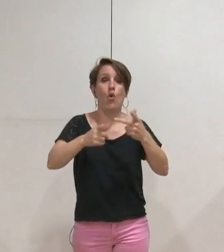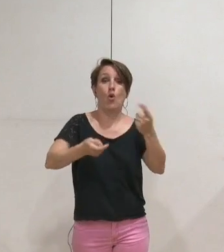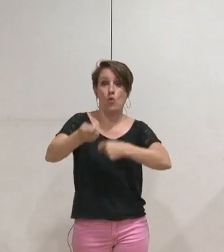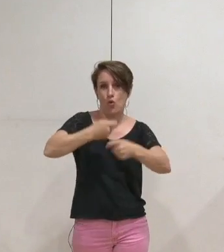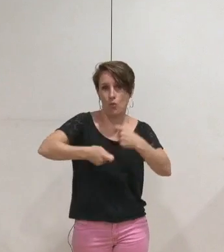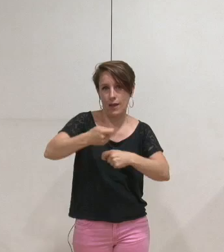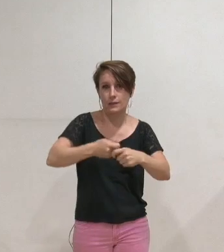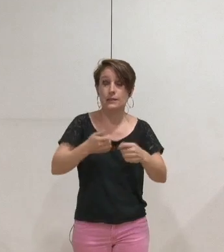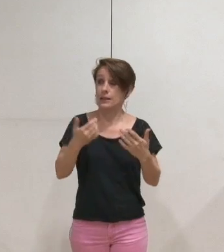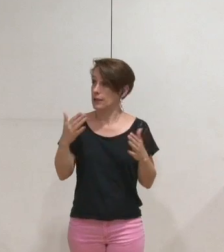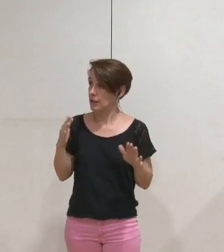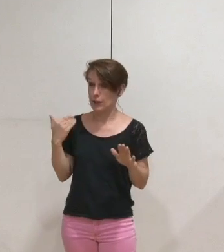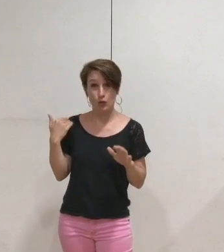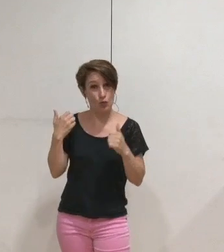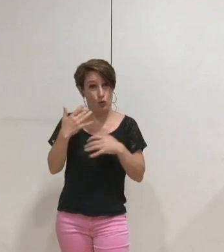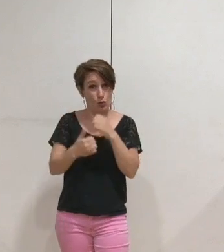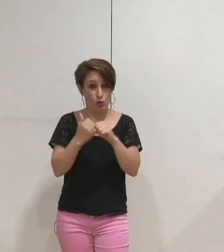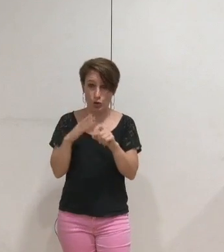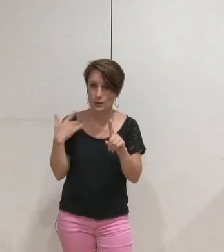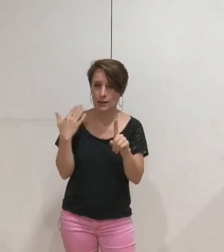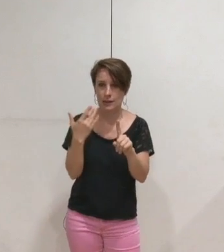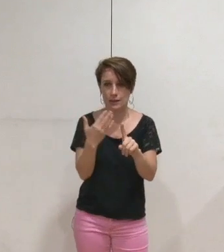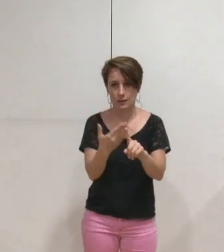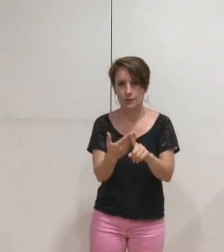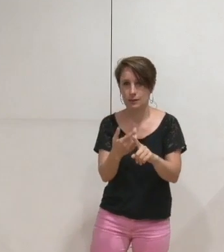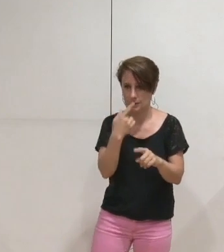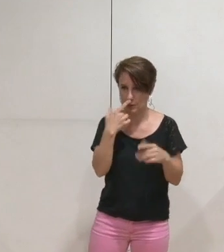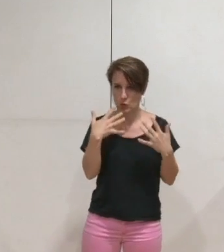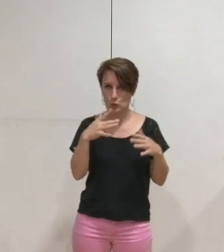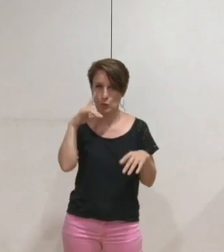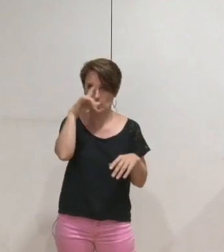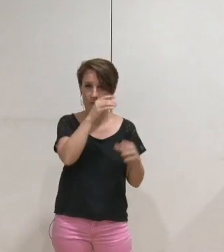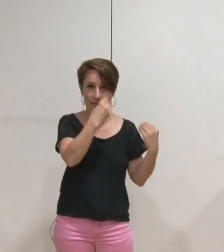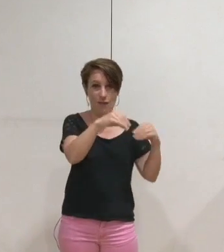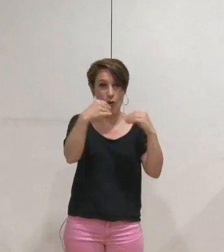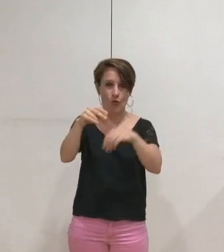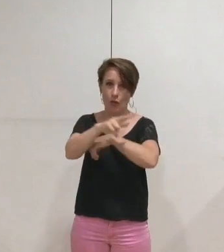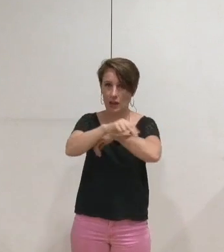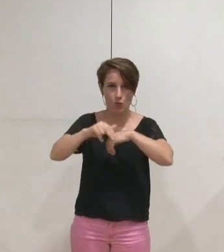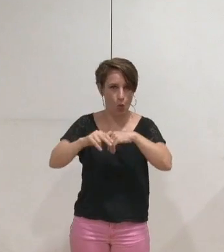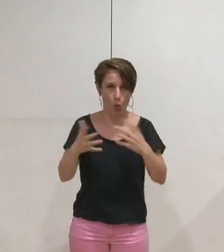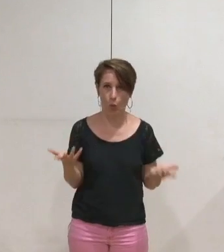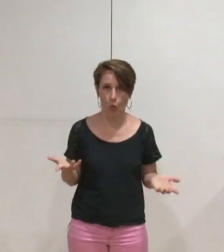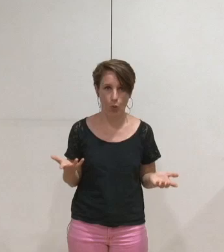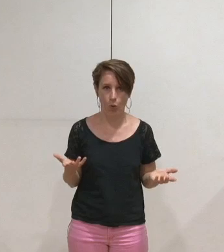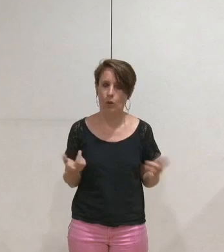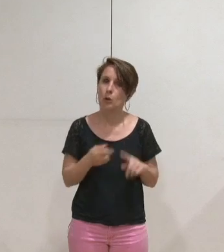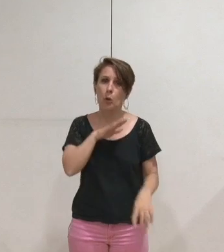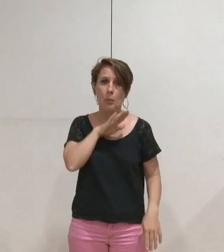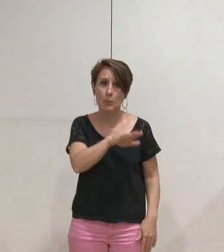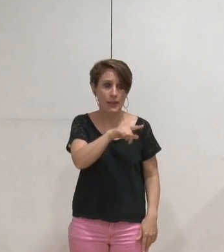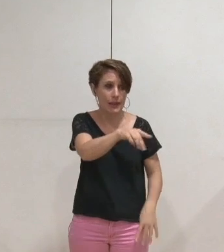plusieurs années confrontés à une difficulté de cession de mètres carrés de bureau qui n'est pas spécifique à cette opération